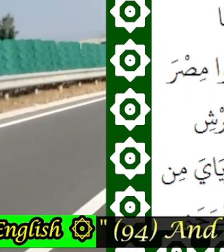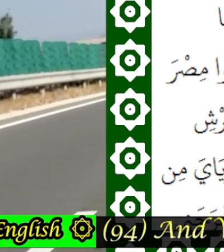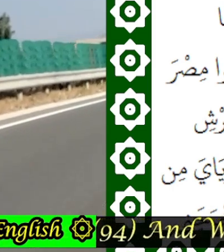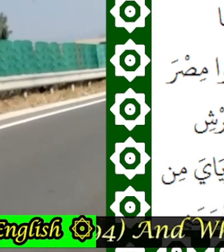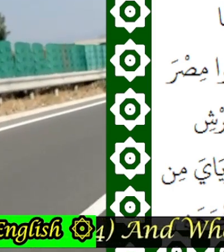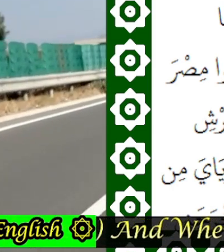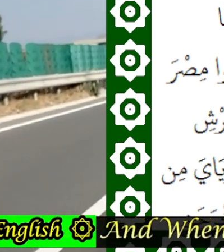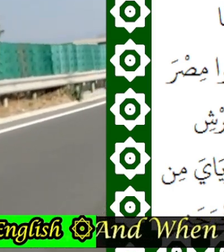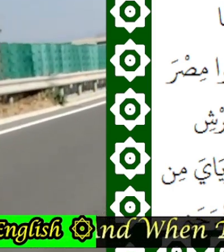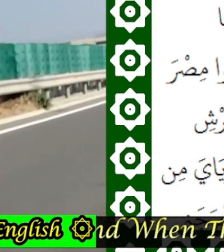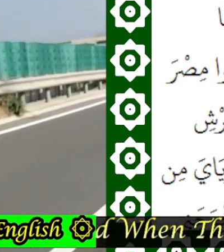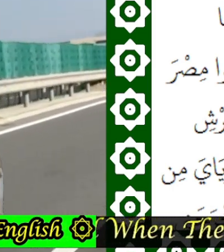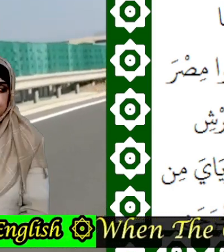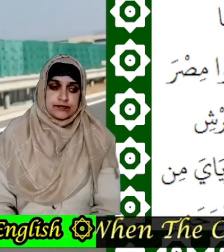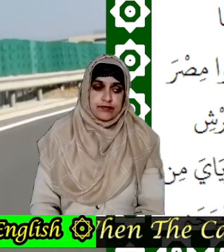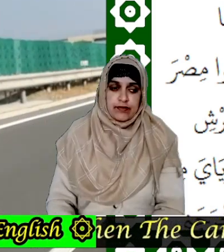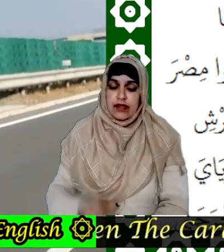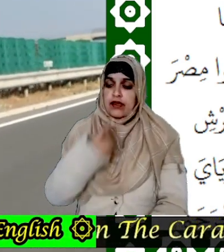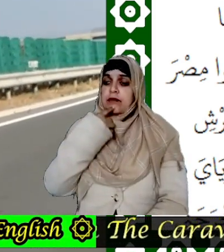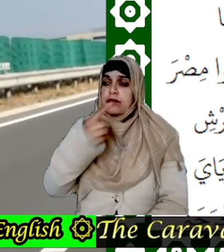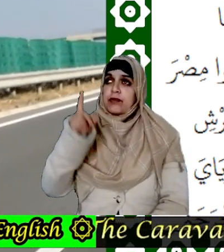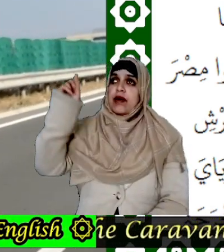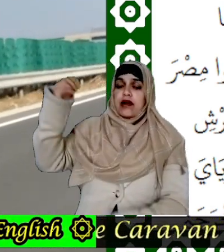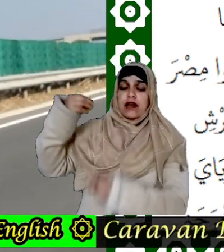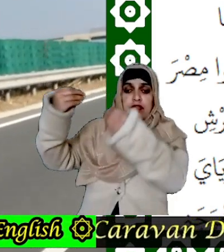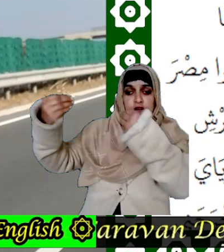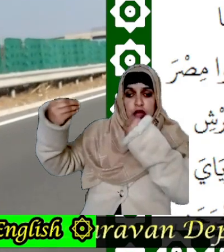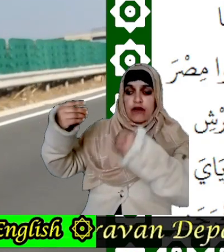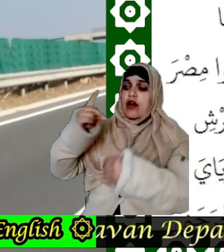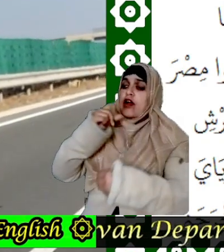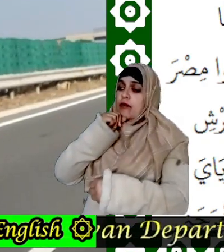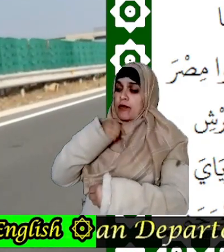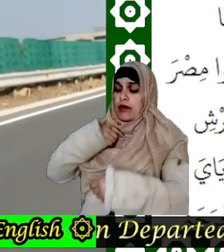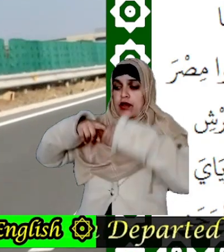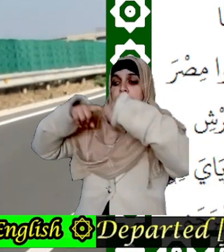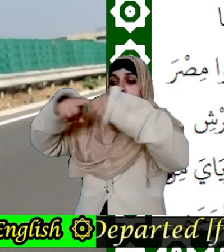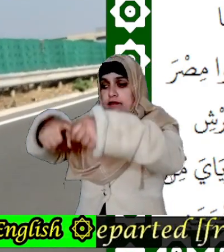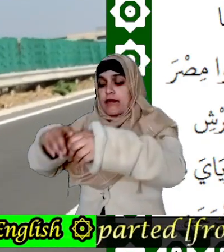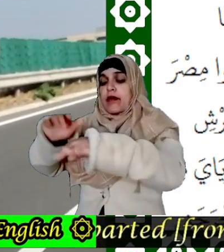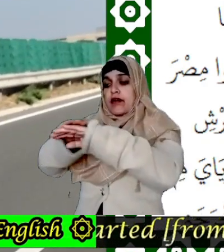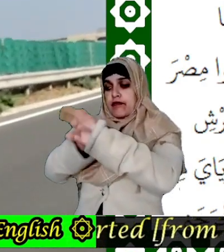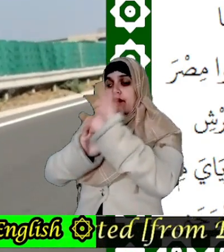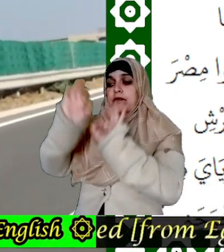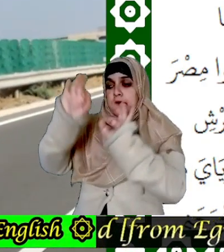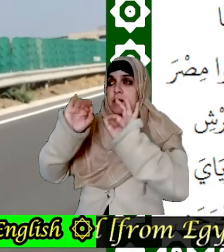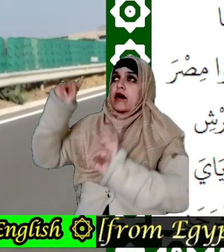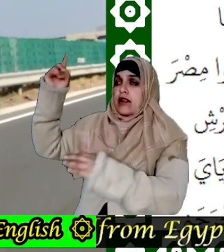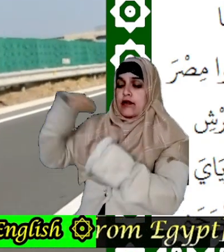إليه أبويه وقال ادخلوا مصر إن شاء